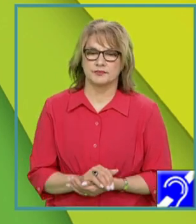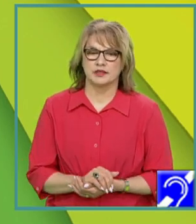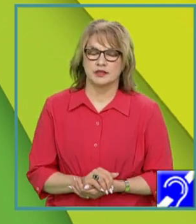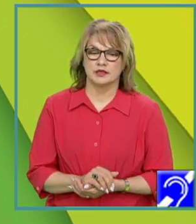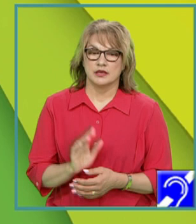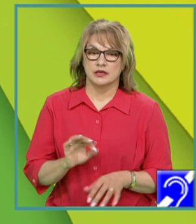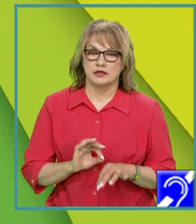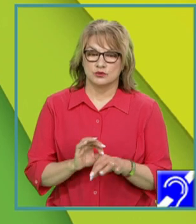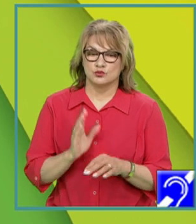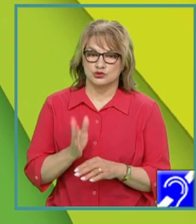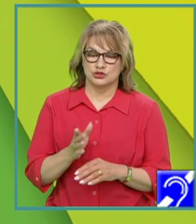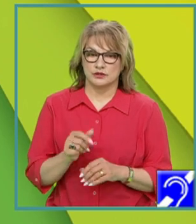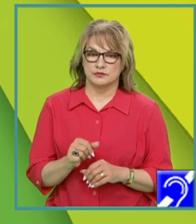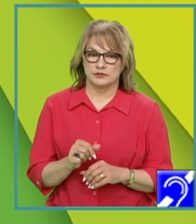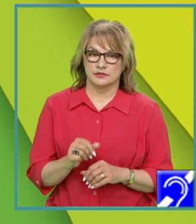ducem